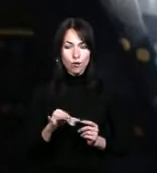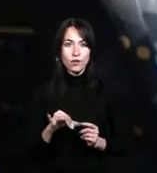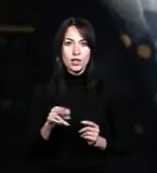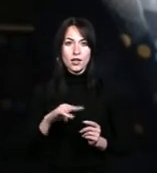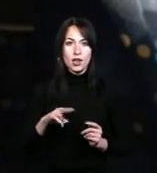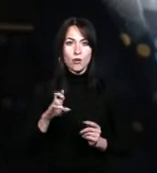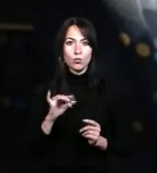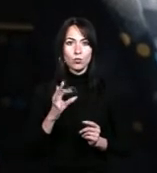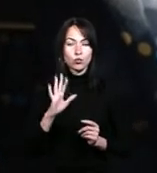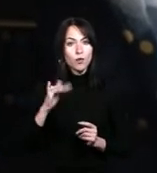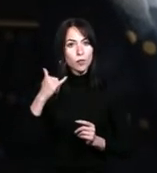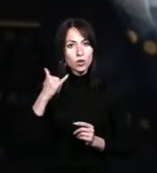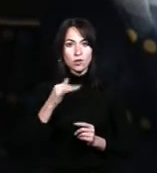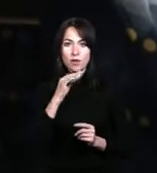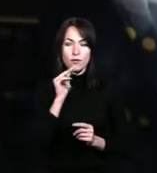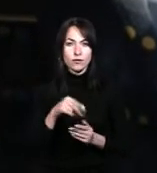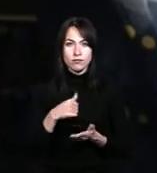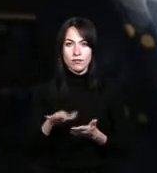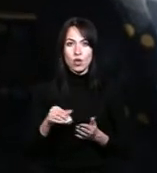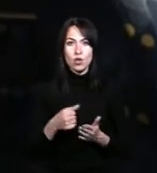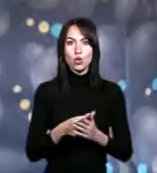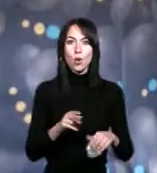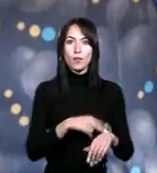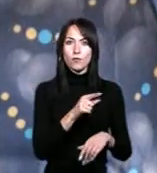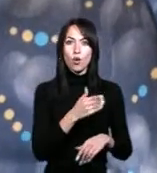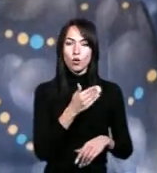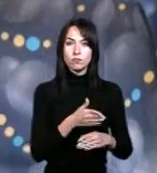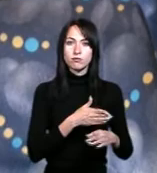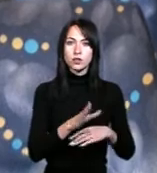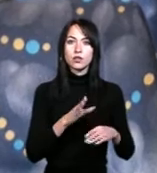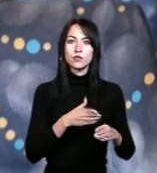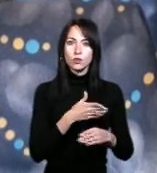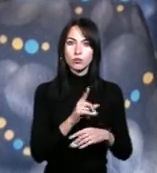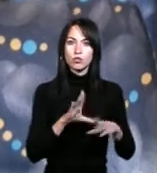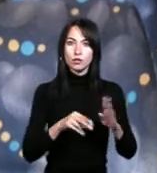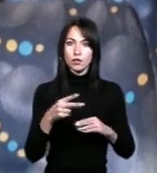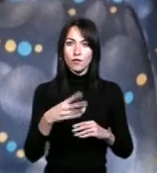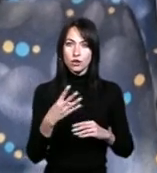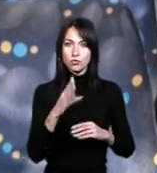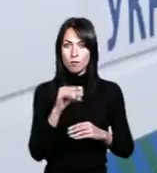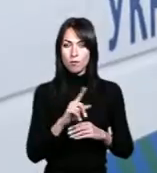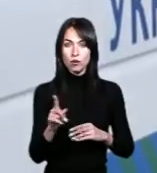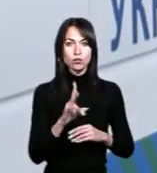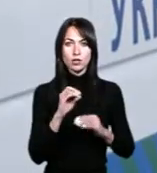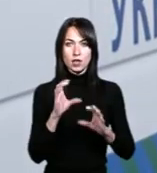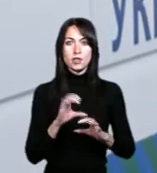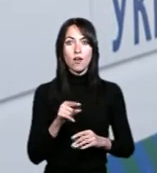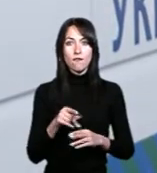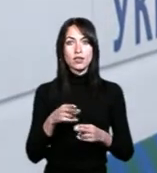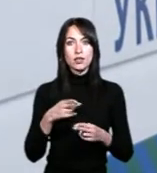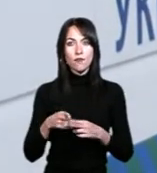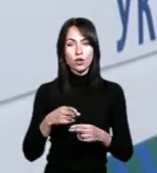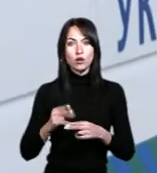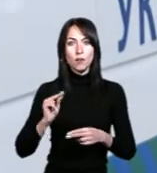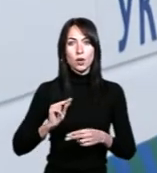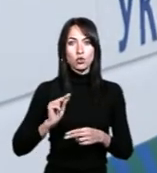Суспільному звинувачення відкидає. Каже, до правоохоронних органів звертався, бо вважає 24-й маршрут незаконним. Він заважає працювати